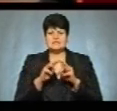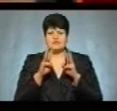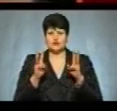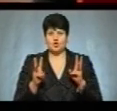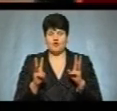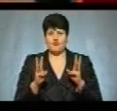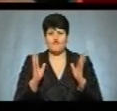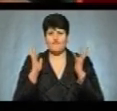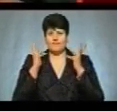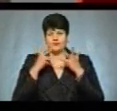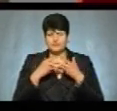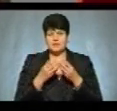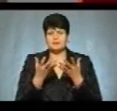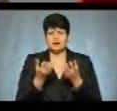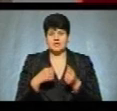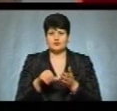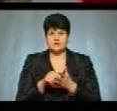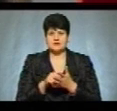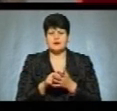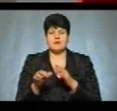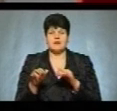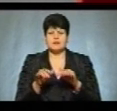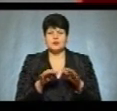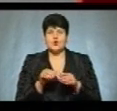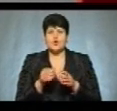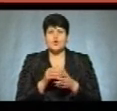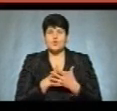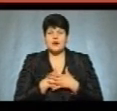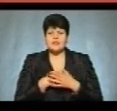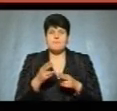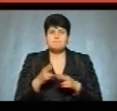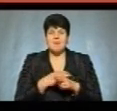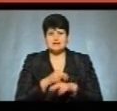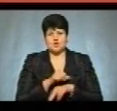пар з Тернополя взяли участь в акції «Кохання без кордонів».